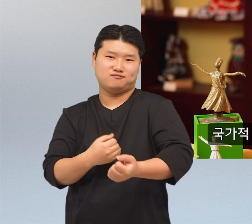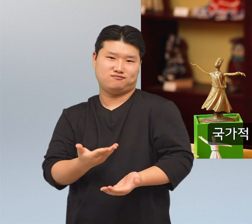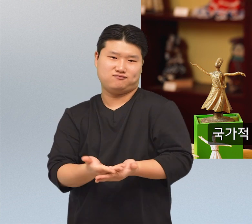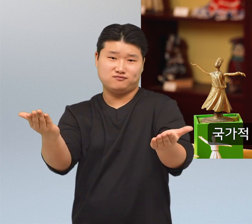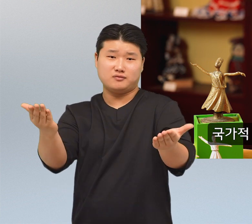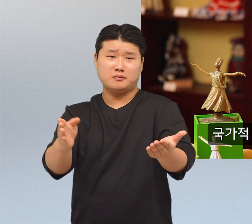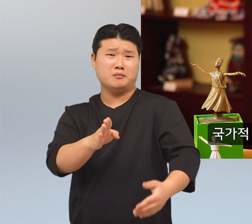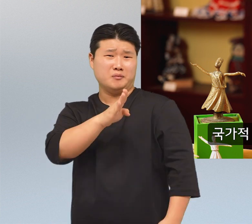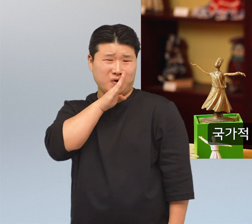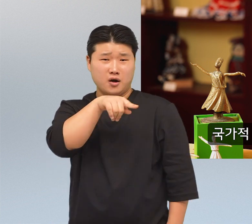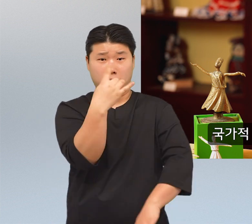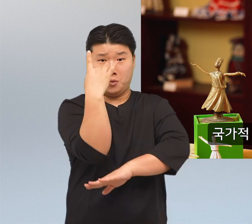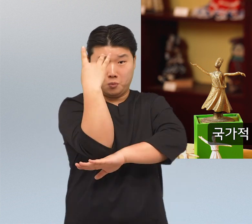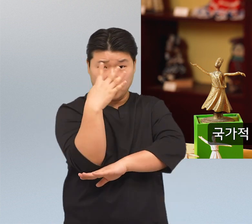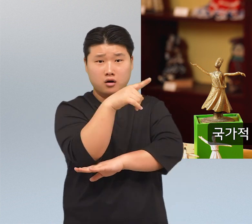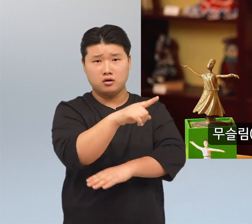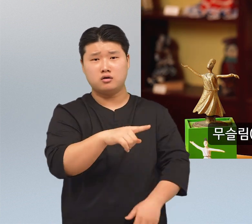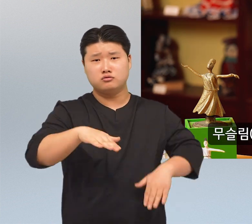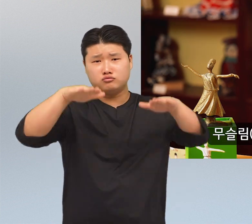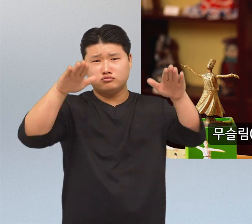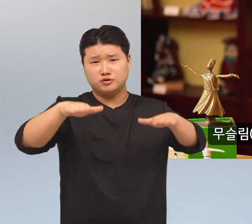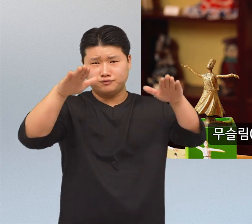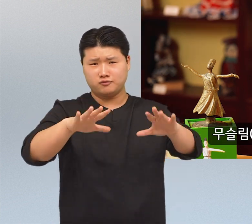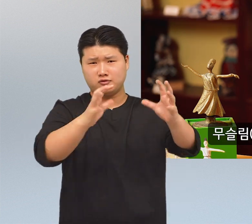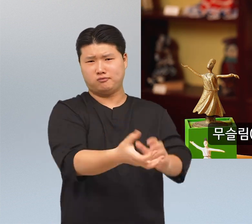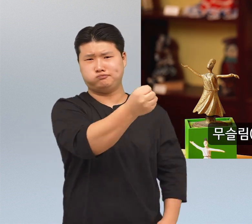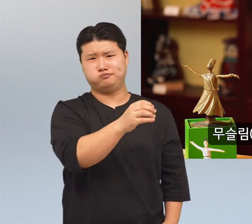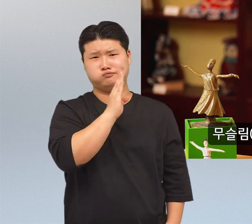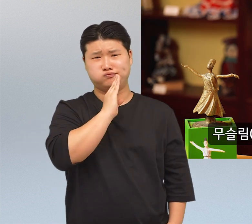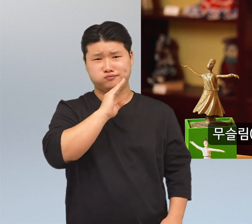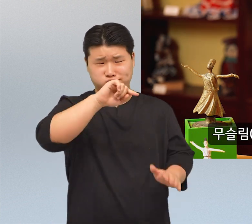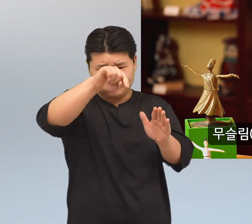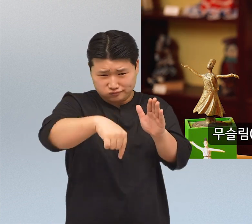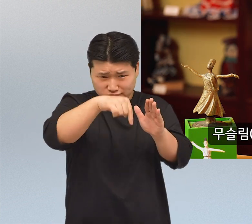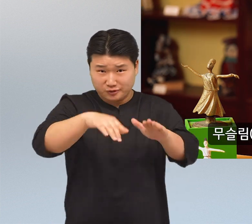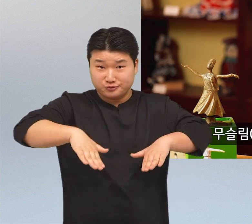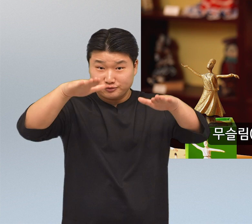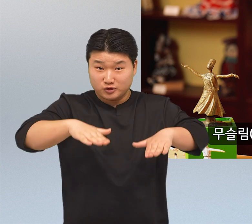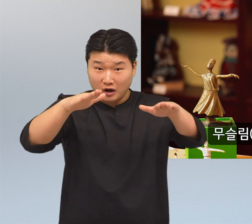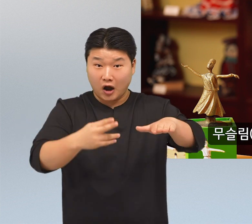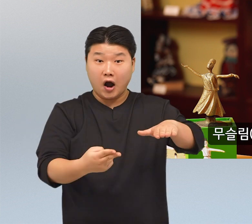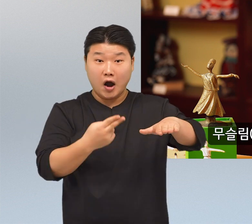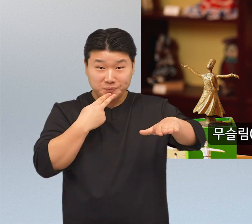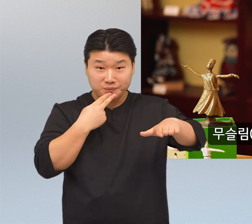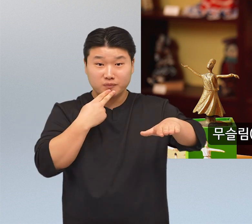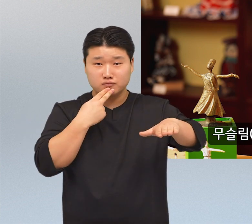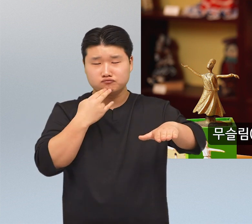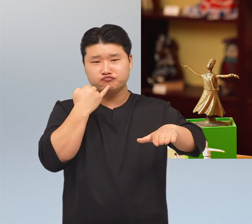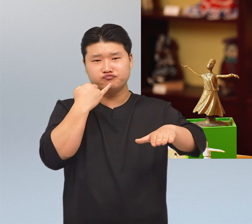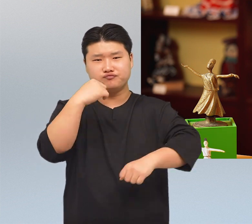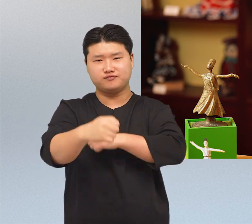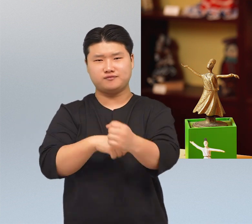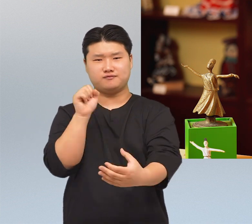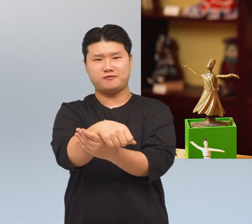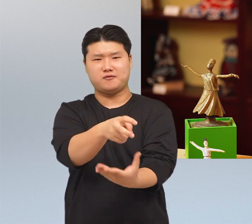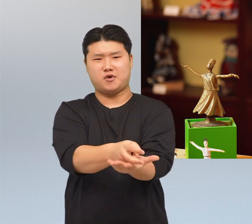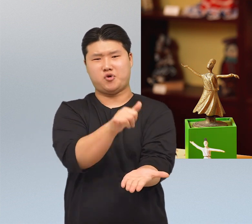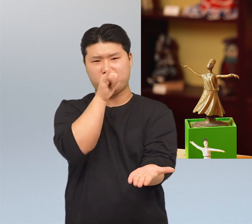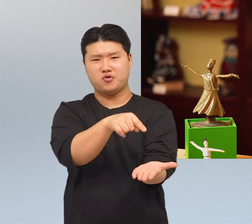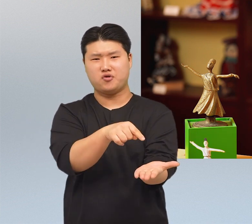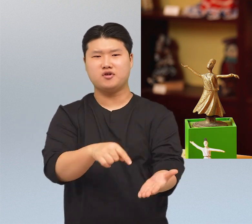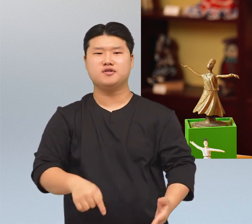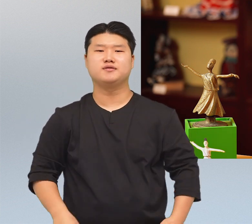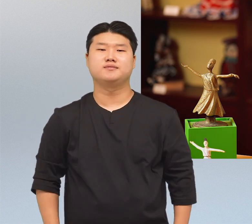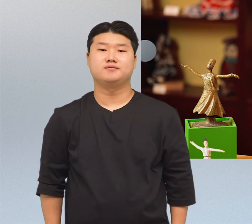종교적 자유를 인정해 주었어요. 무슬림 국가였지만 비무슬림에게 자치를 허용하는 밀레트